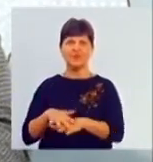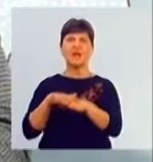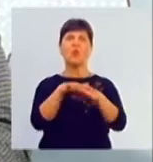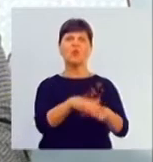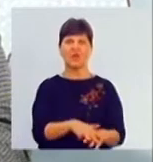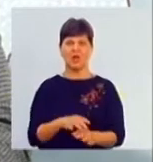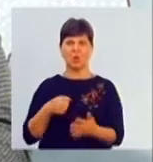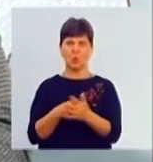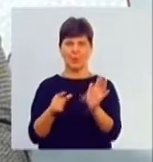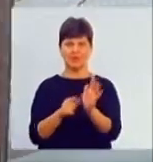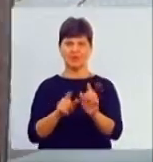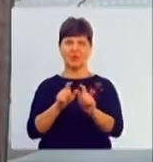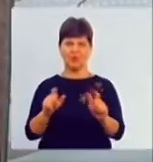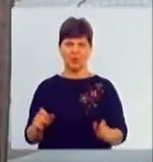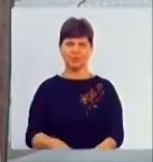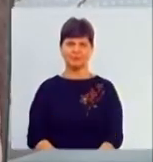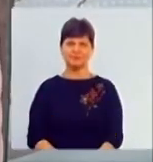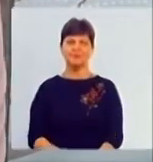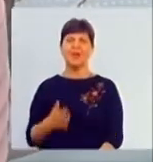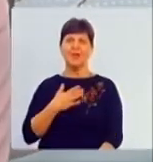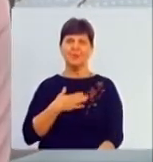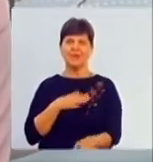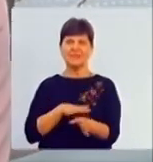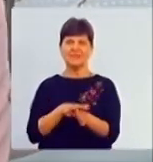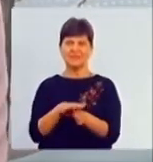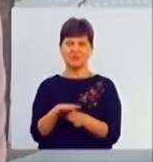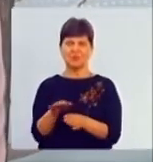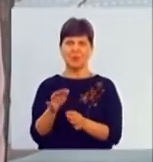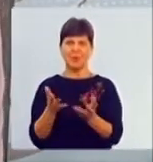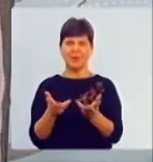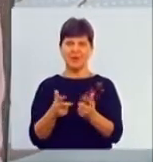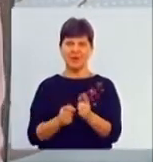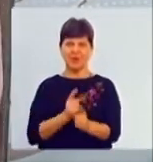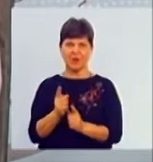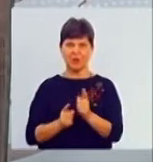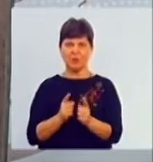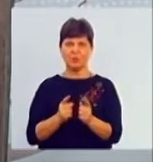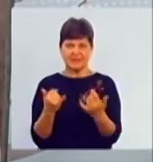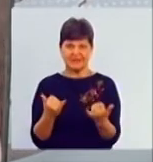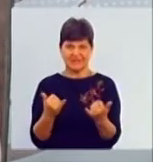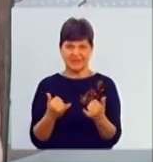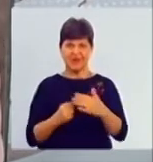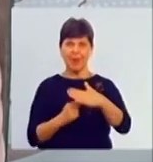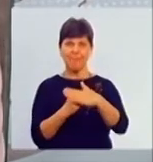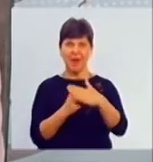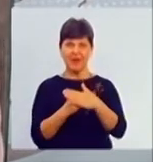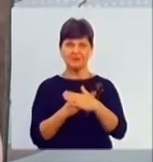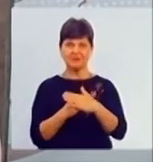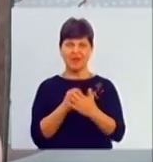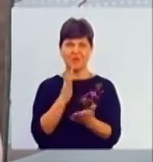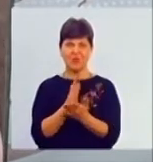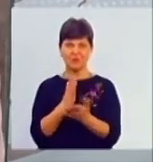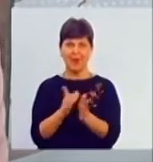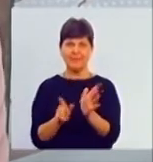своєчасні. Дивіться, ми здійснюємо перерахунок за даними персоніфікованого обліку. Тобто база, якою володіє